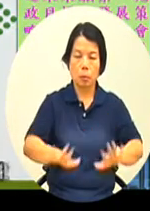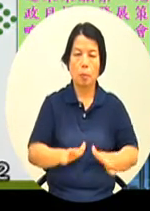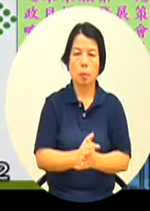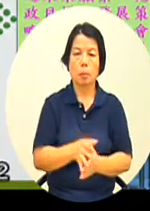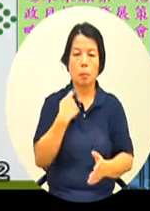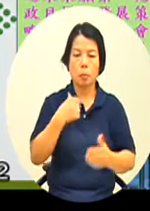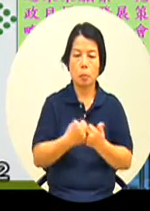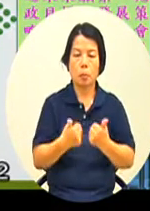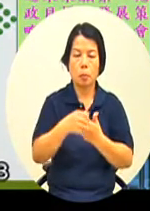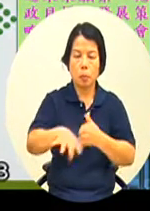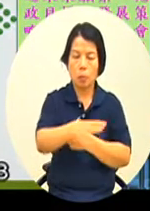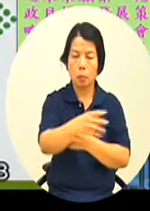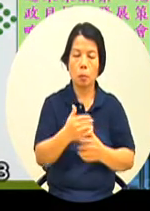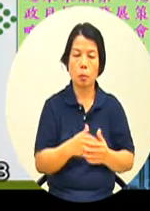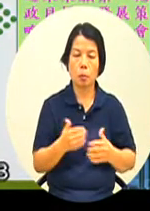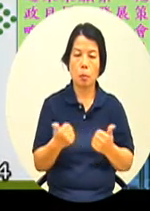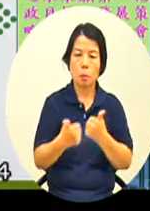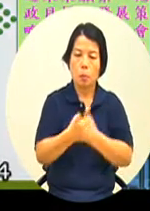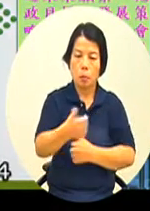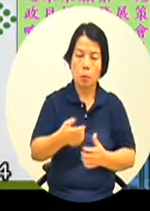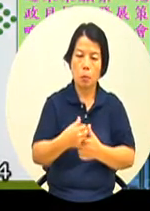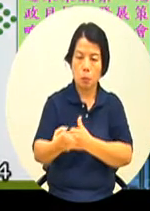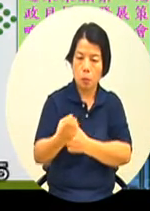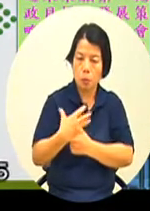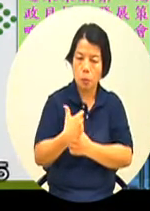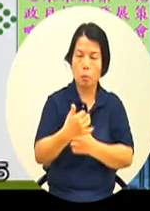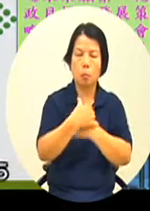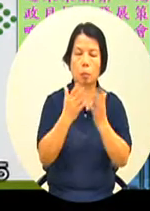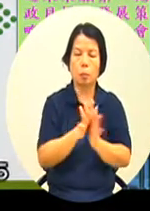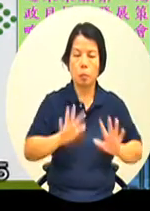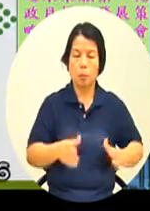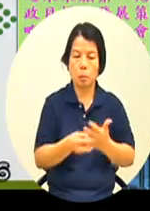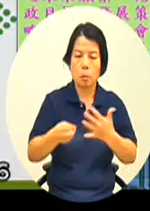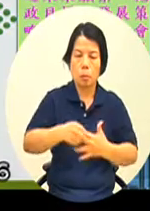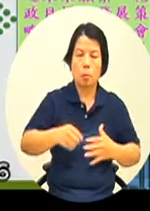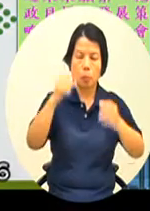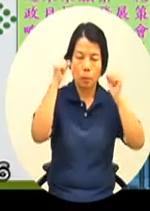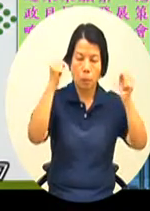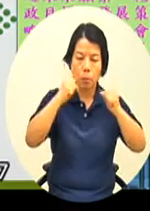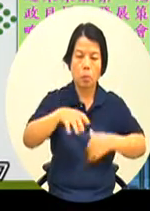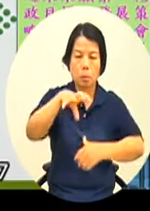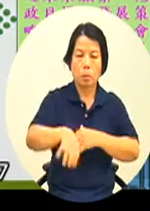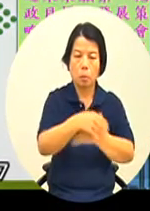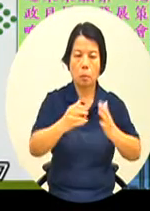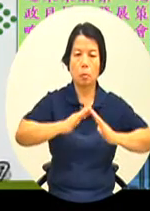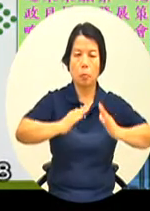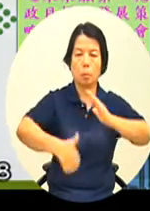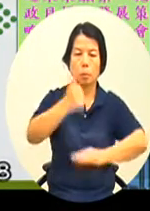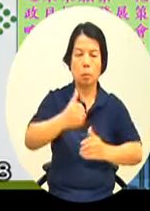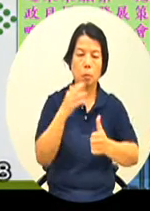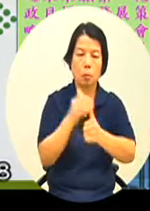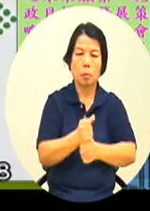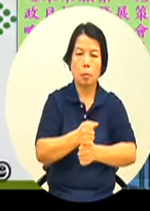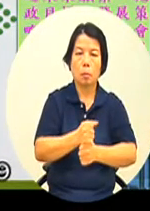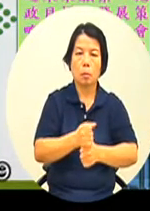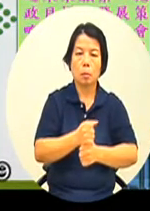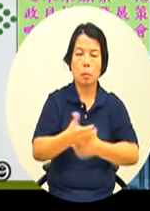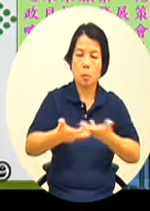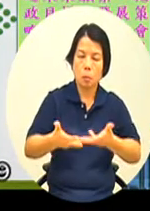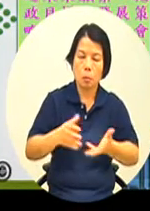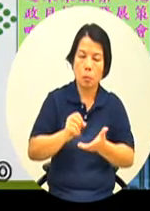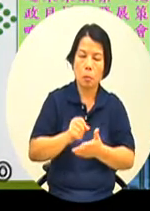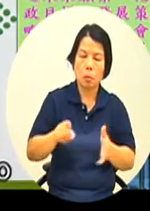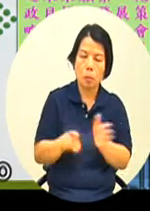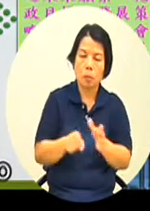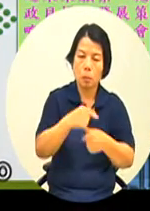会期有议员执行建议，我们研议将体育处升格为体育局。那我们市长也在总咨询的允诺说，是否朝行